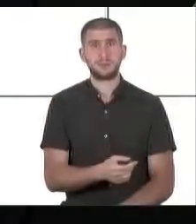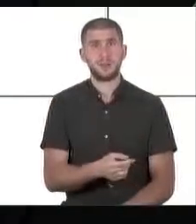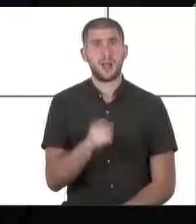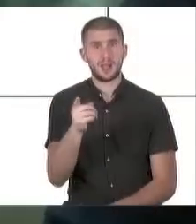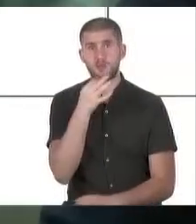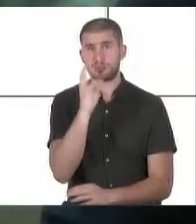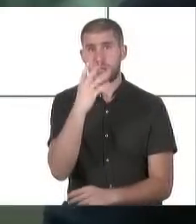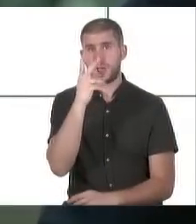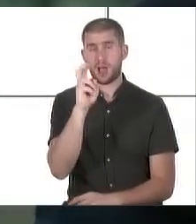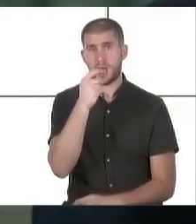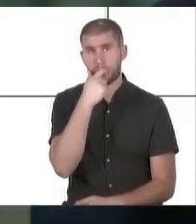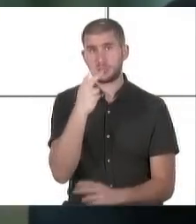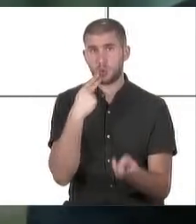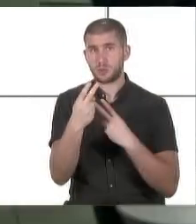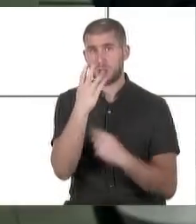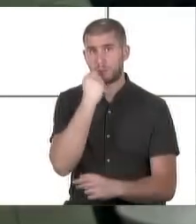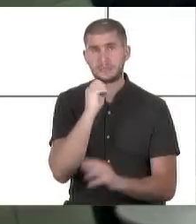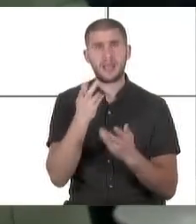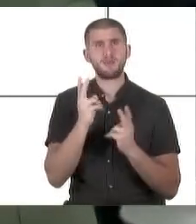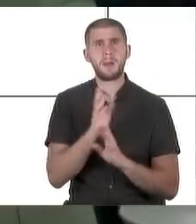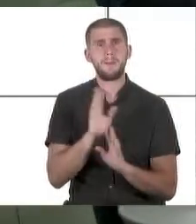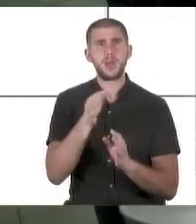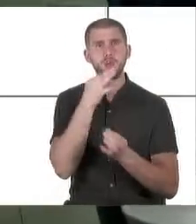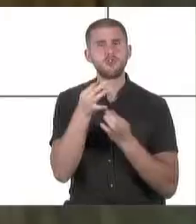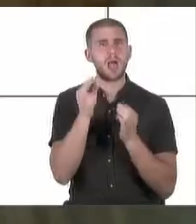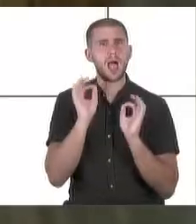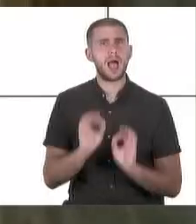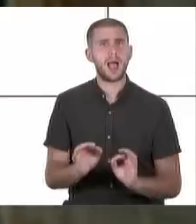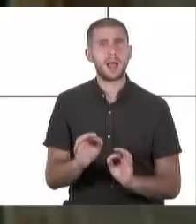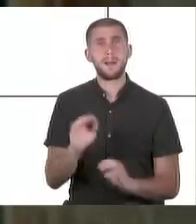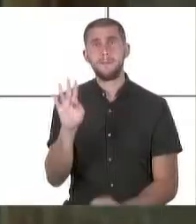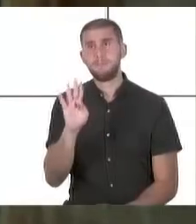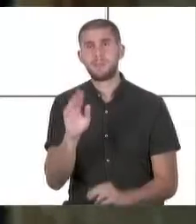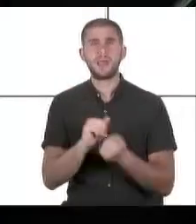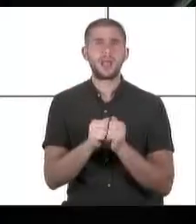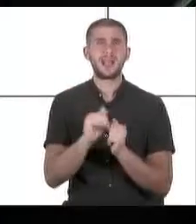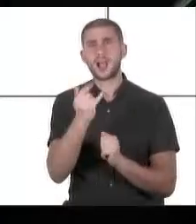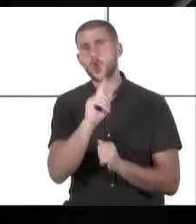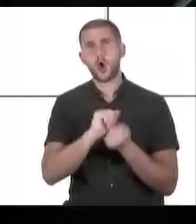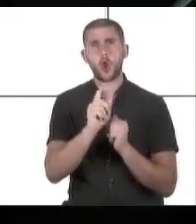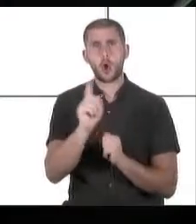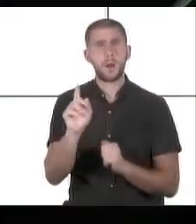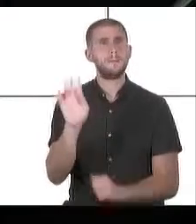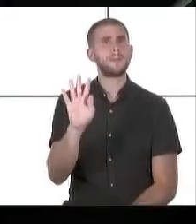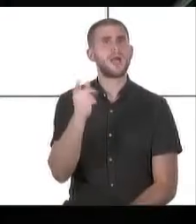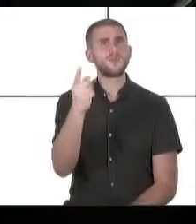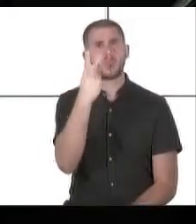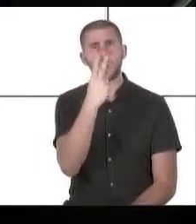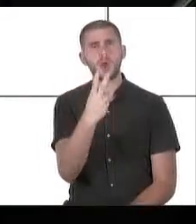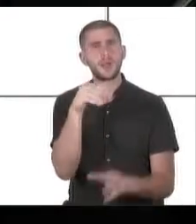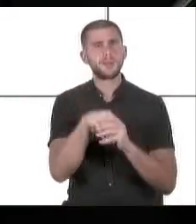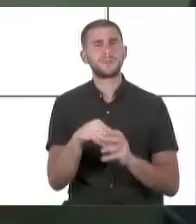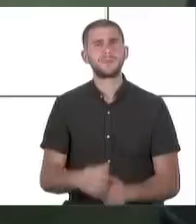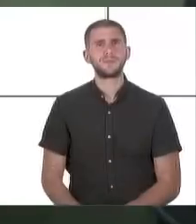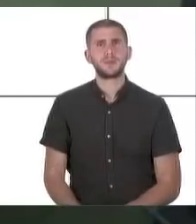שאלתי אותך על עבאס, ענית לי על חמאס. ואיך אפשר בלי השאלה הקיומית נתניהו, כן או לא? את נתניהו איפה אתה רואה בתוך הדבר